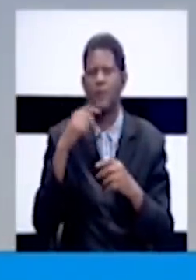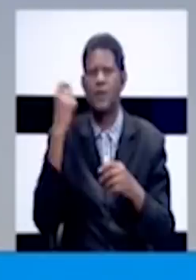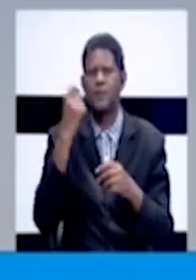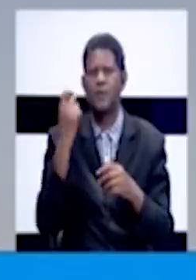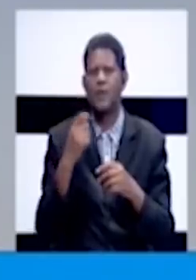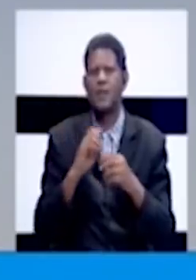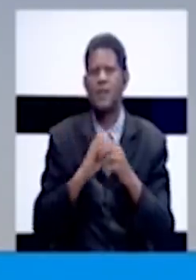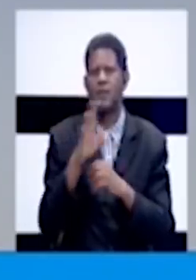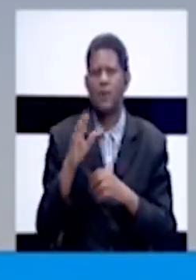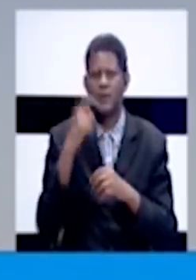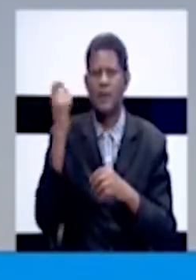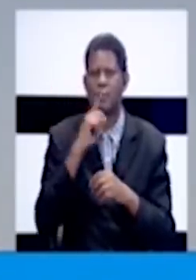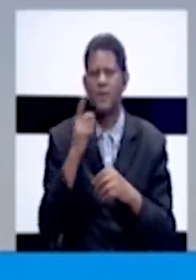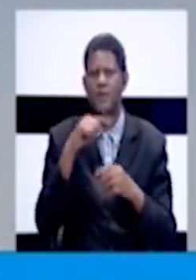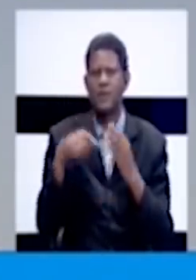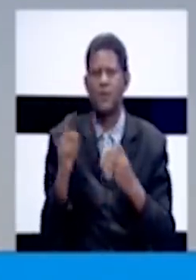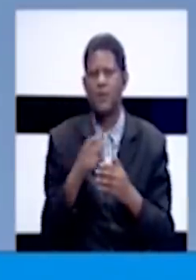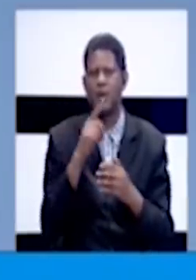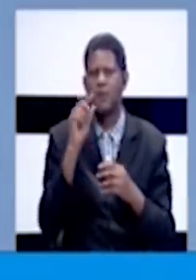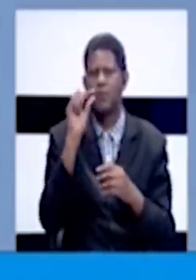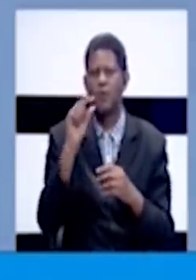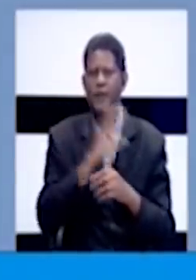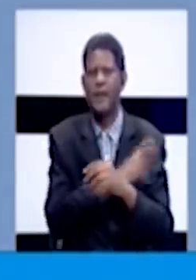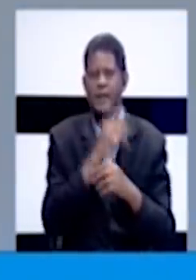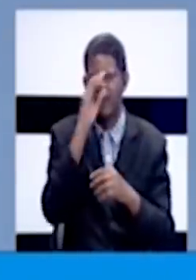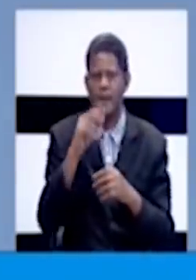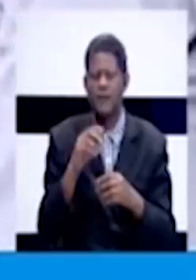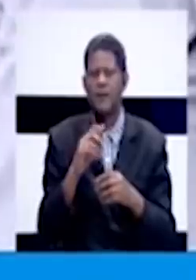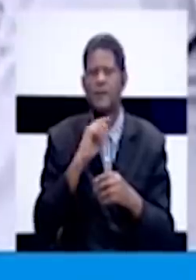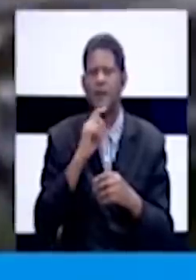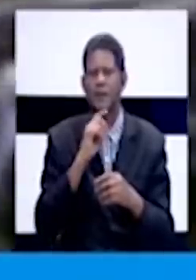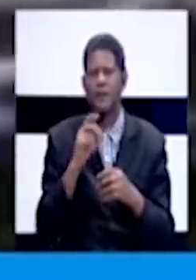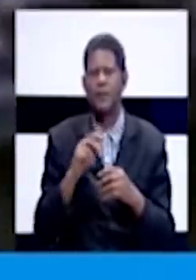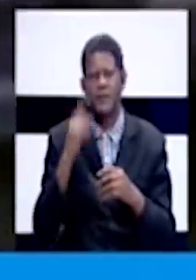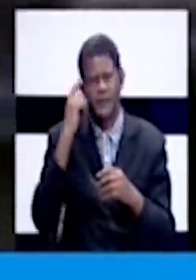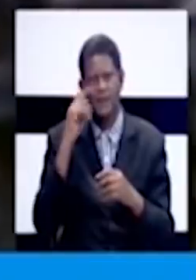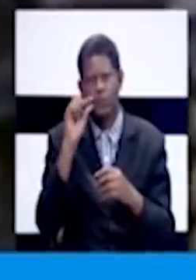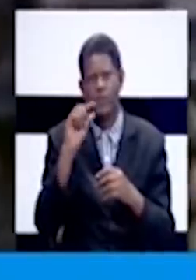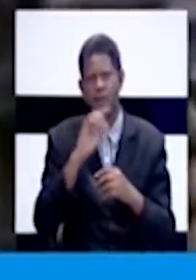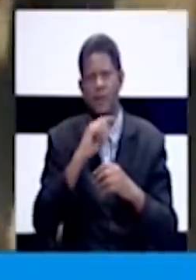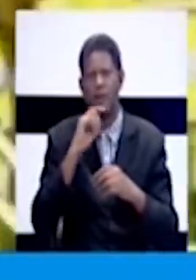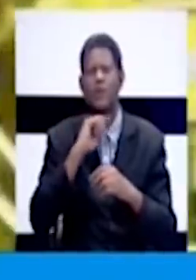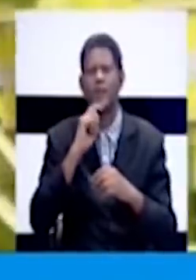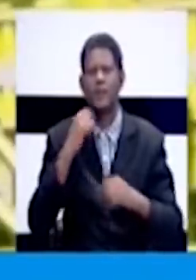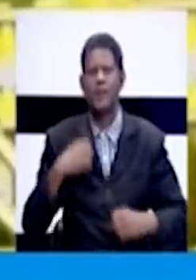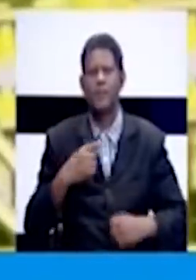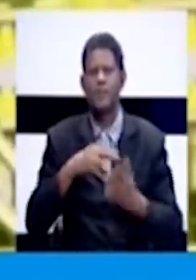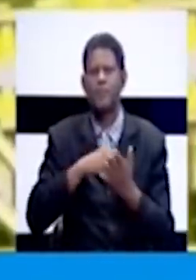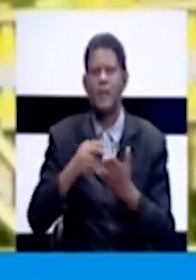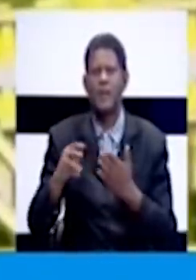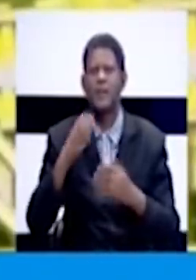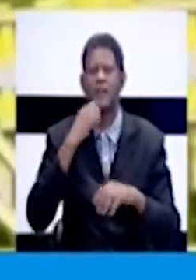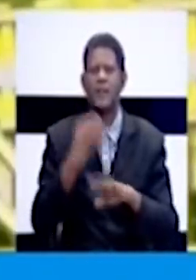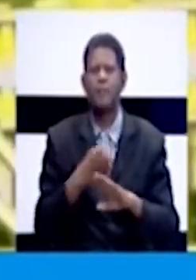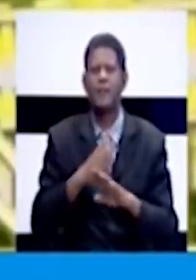ዝወፈረ ድማ ተዓዊቱ ስለዝኾነዩ ድማ ብውሕድ ሓይሊ ሰብን ዝደቐቁ ጠወ መስረት ዝወነነት ትግራይ ብውስን ወተሃደራዊ ኣፅዋር ምስ ሚልን ሰራዊትን ከበድቲ ኣፅዋርን